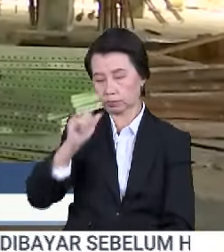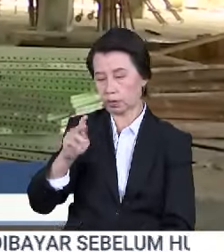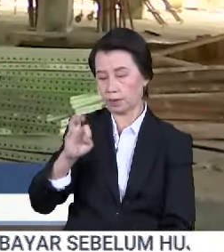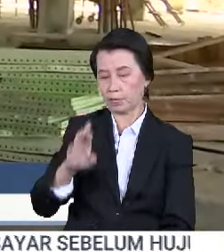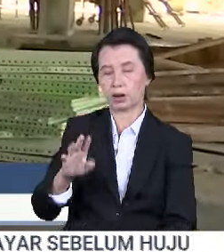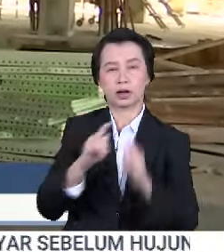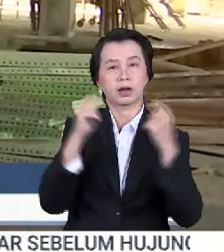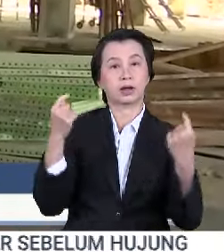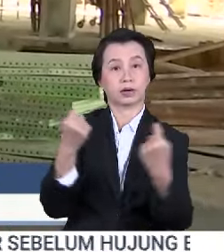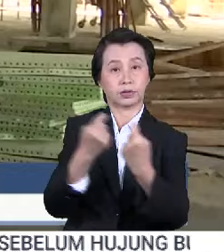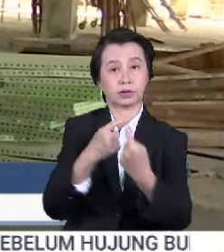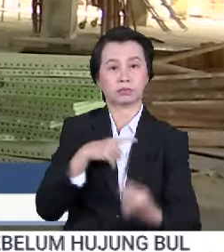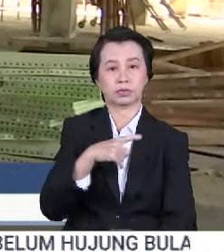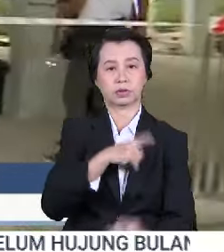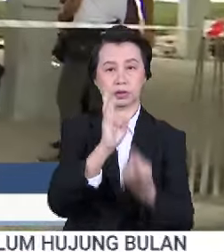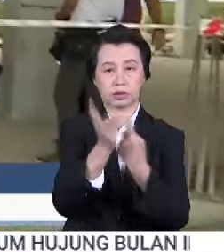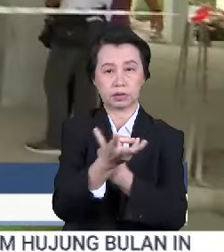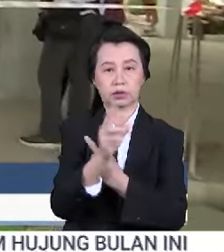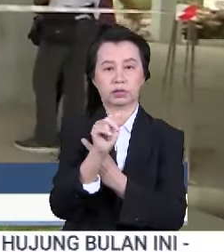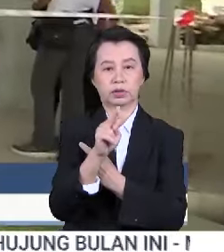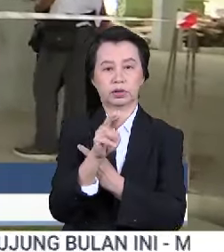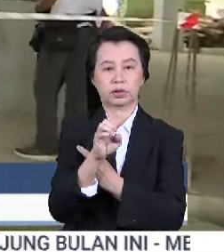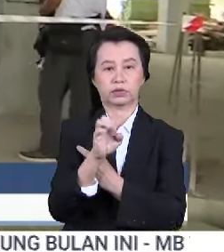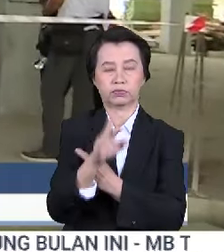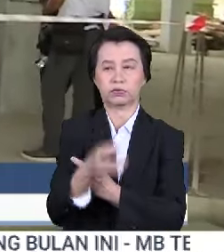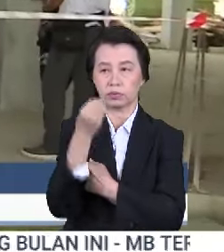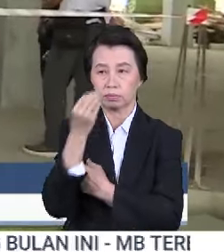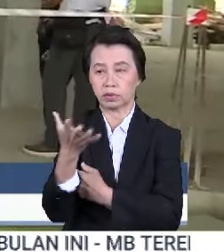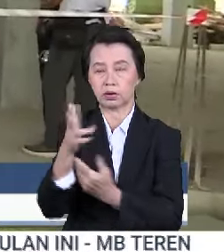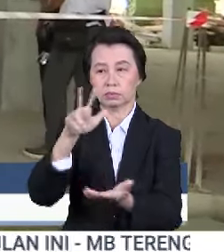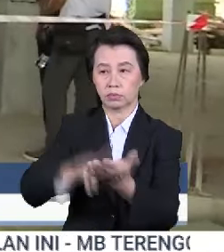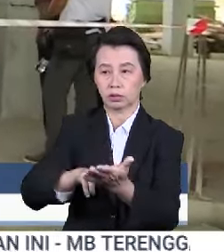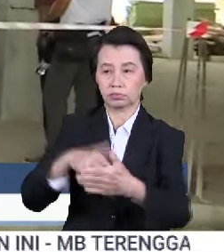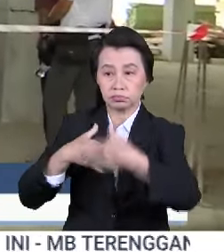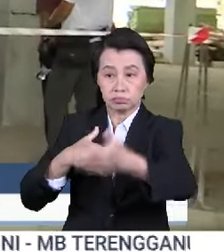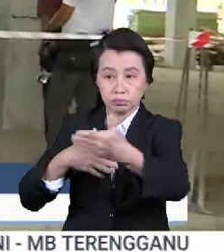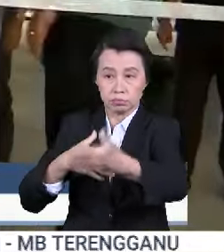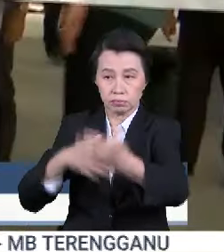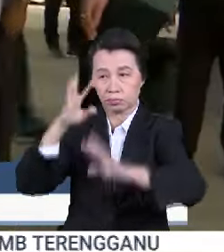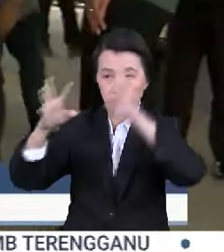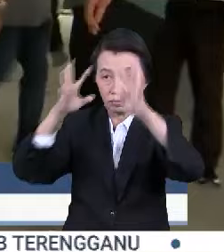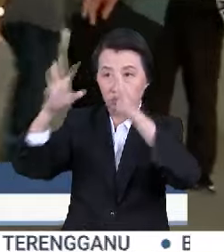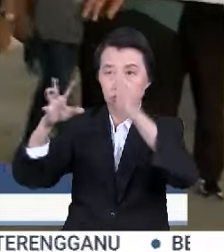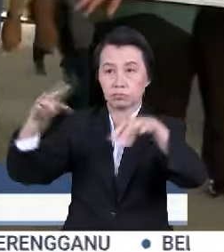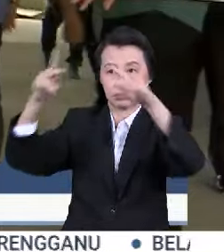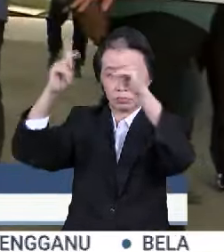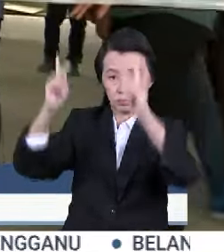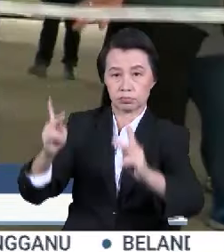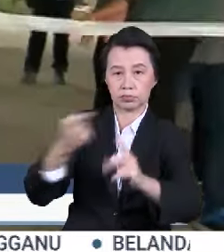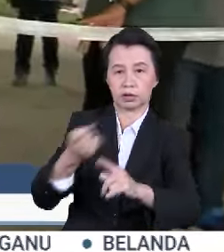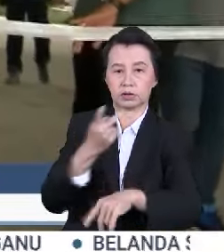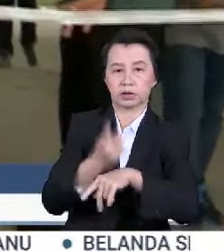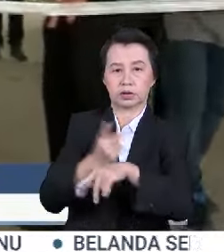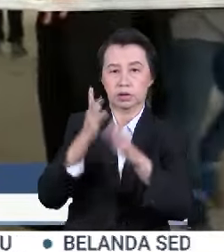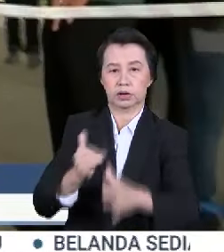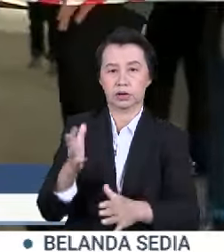rombongan lembaga amanah kebujikan uniform di berita Liman berkaitan status kemajuan dari pihak kontraktor